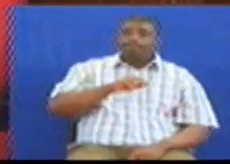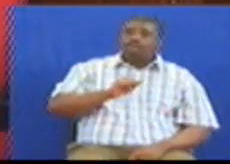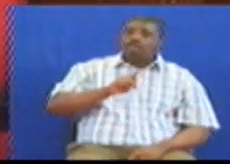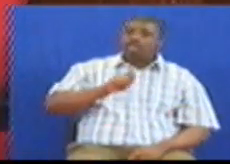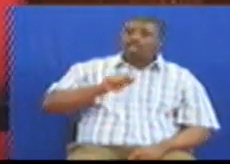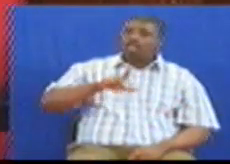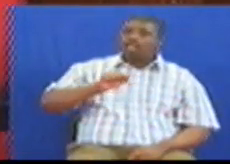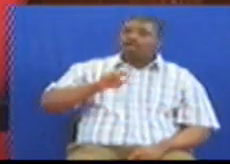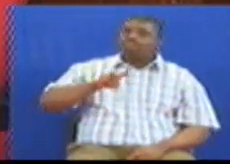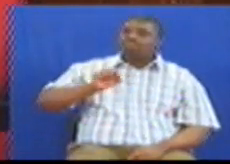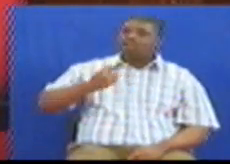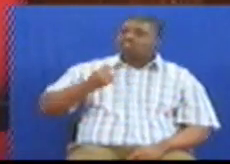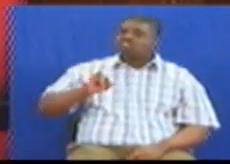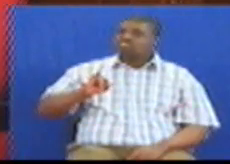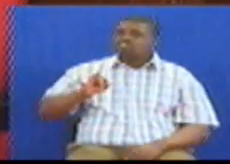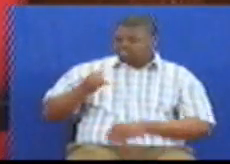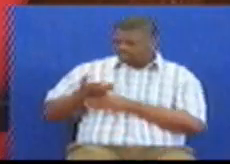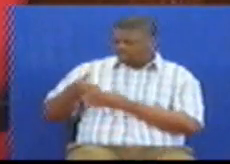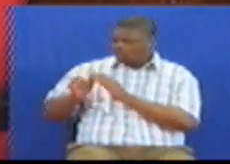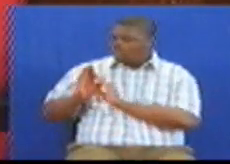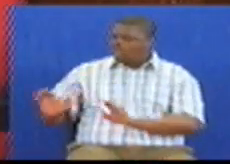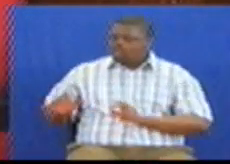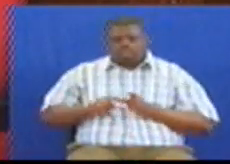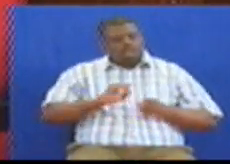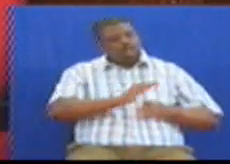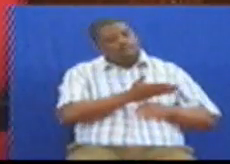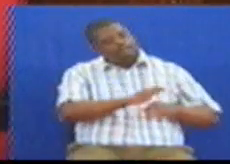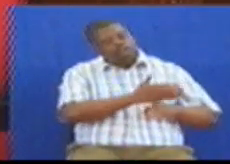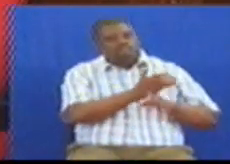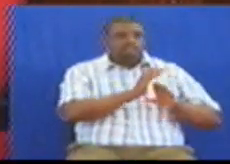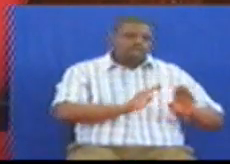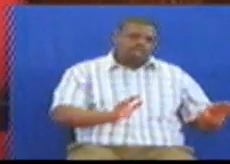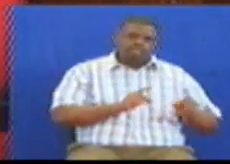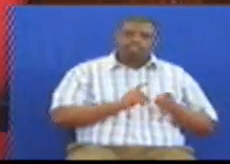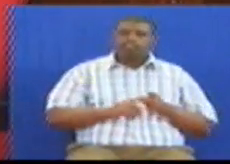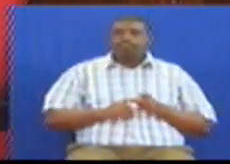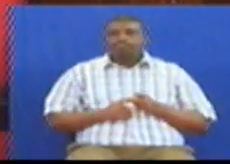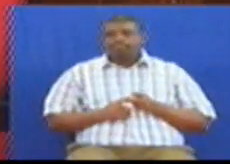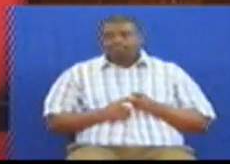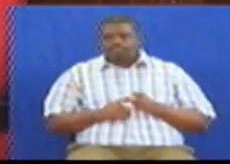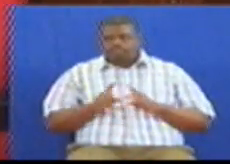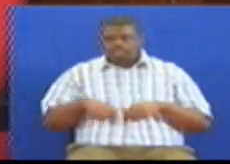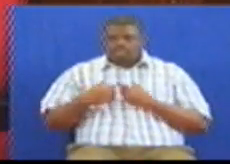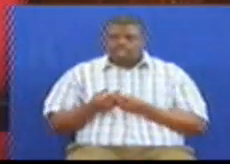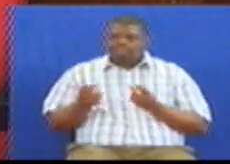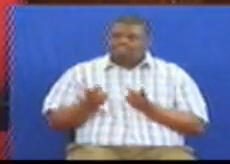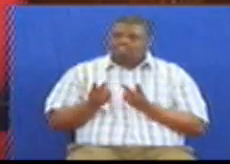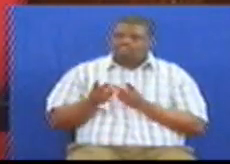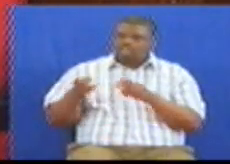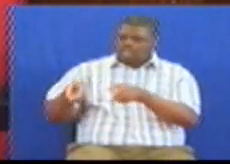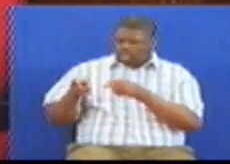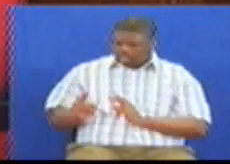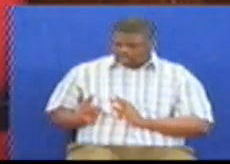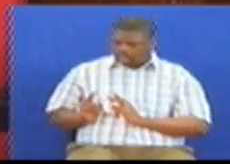271 yamejengwa na kukarabatiwa, drift 8, lakini pia na madaraja ya madogo 7